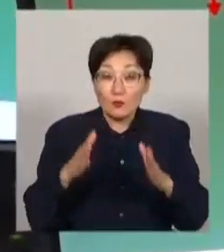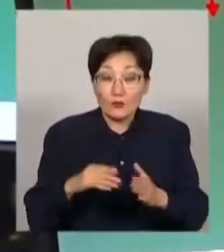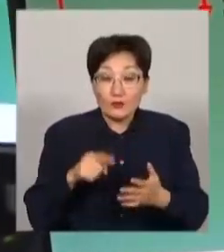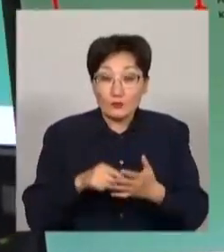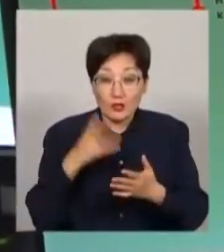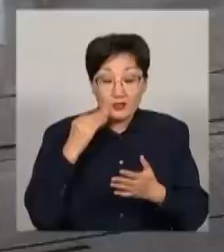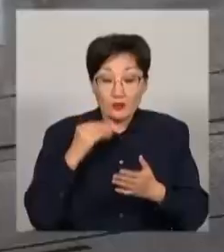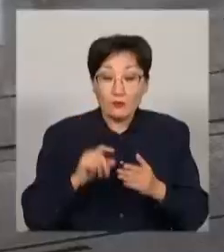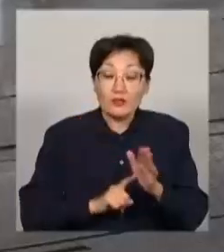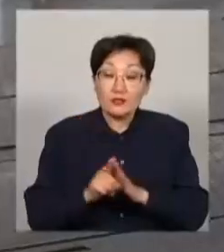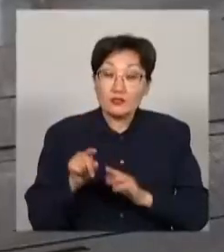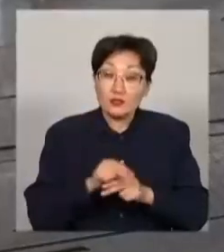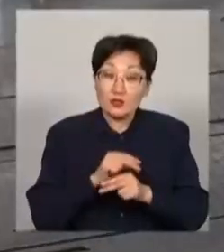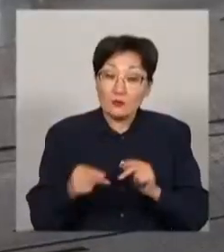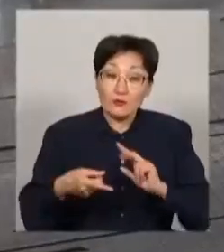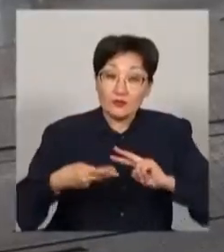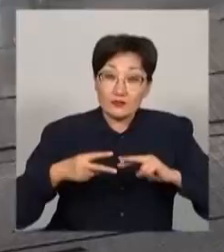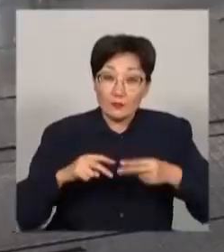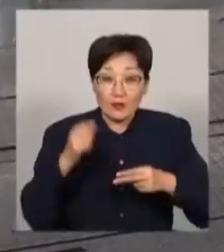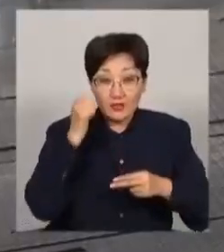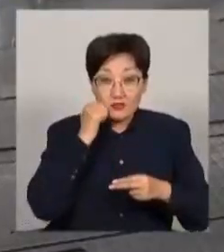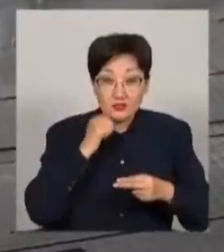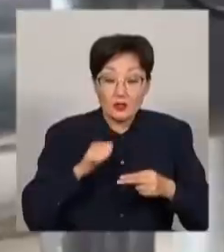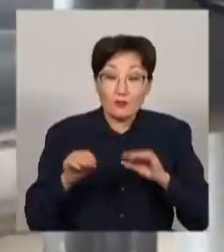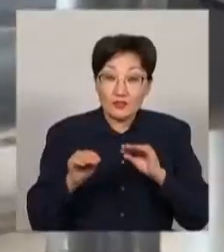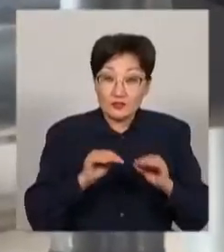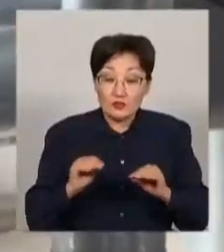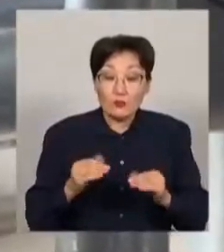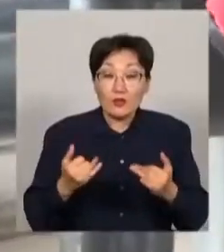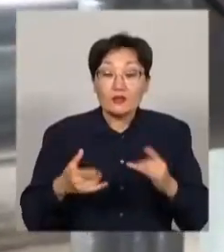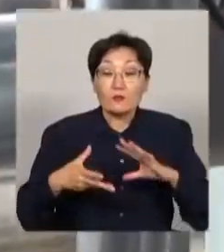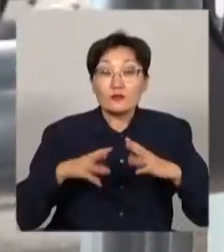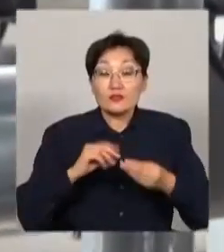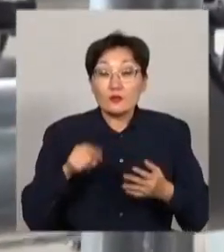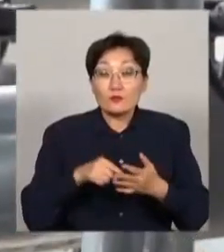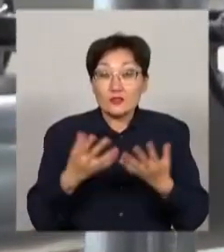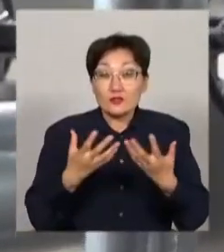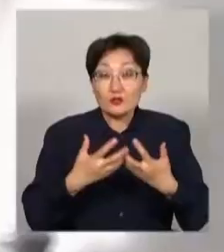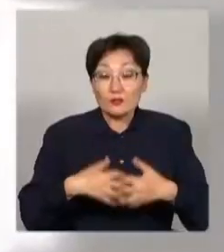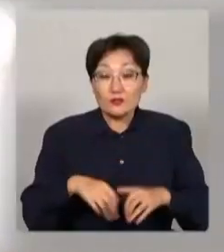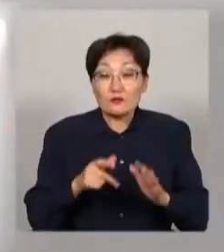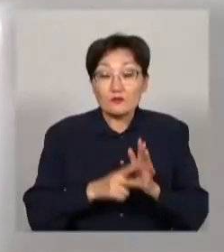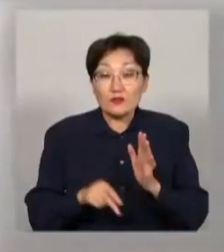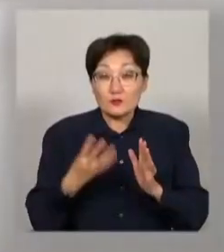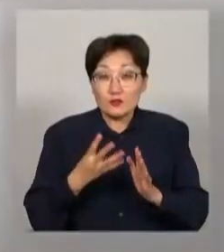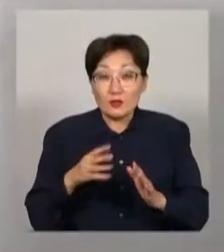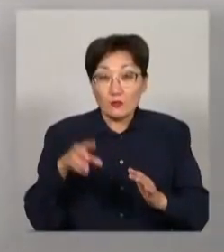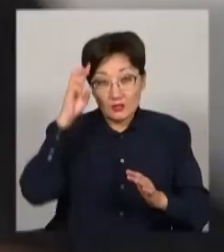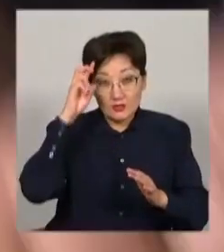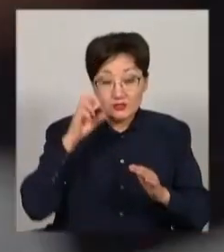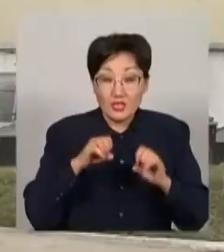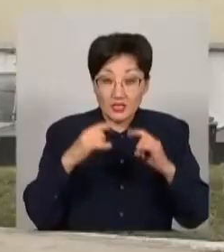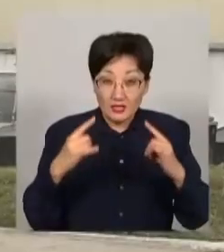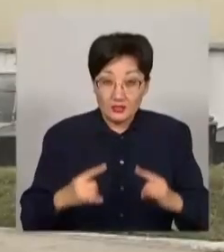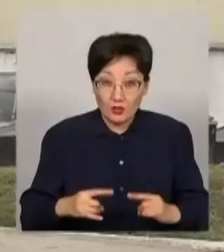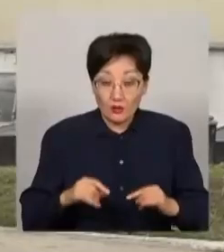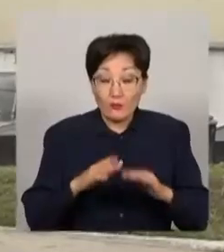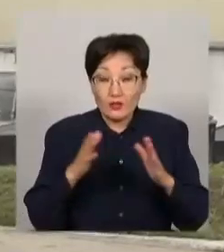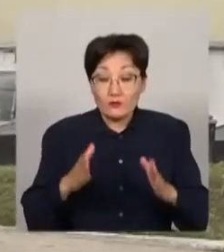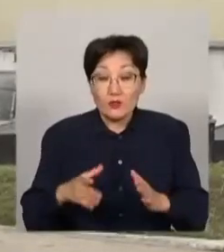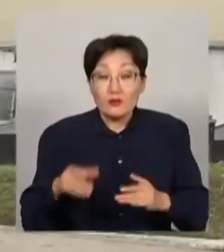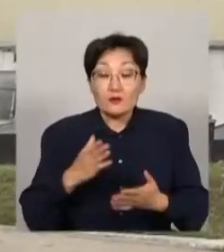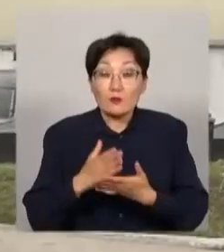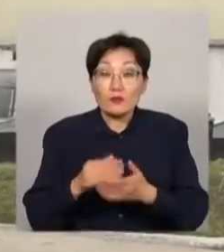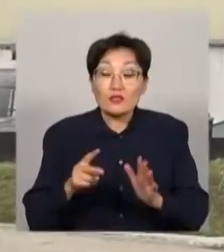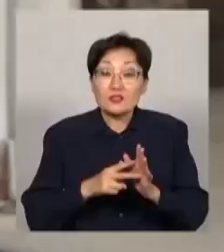приступили к ремонту и замене всех изношенных комплектующих сегодня копались и насчитывается 84 государственные котельные расположенные в